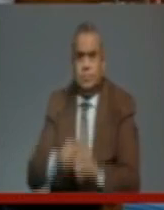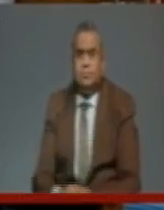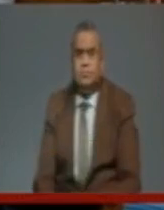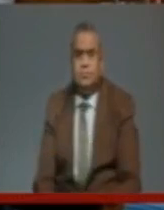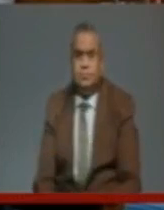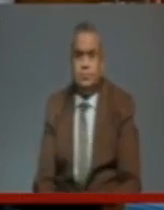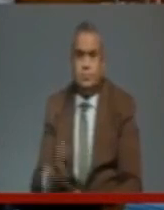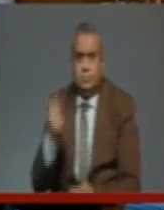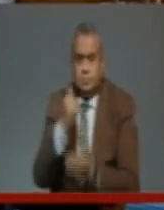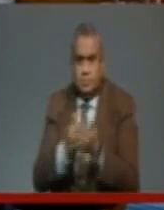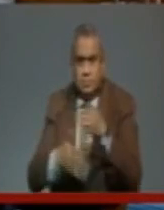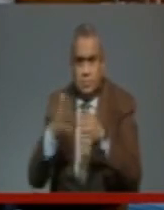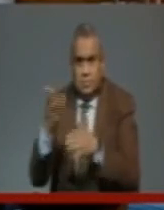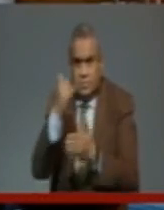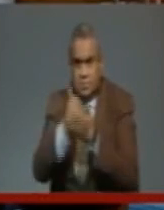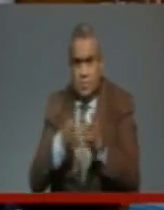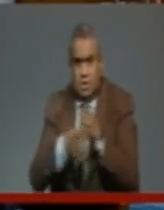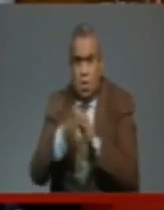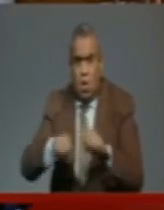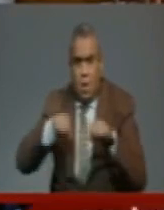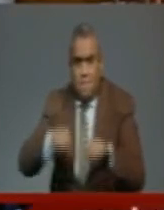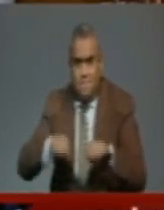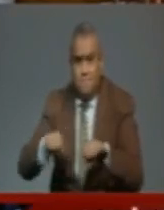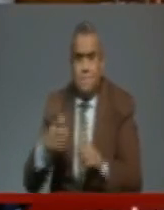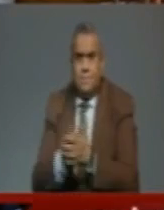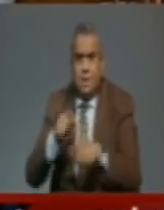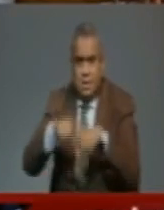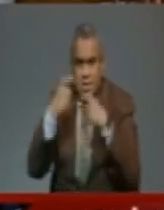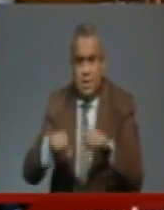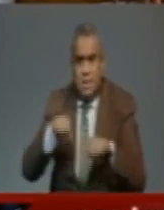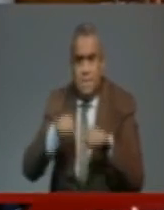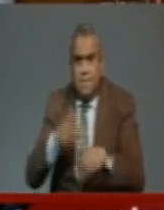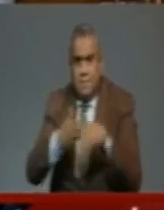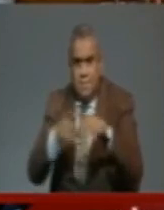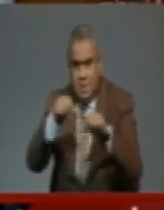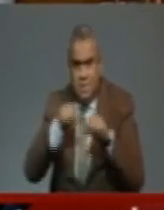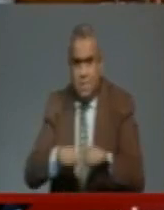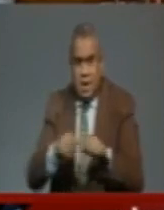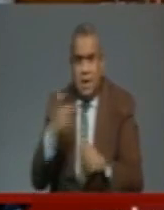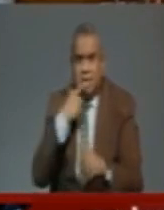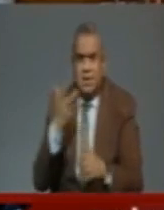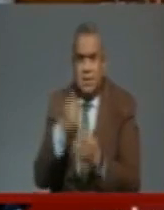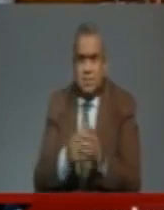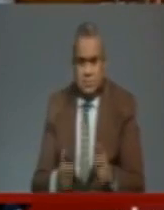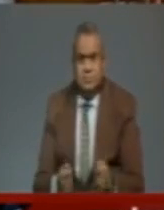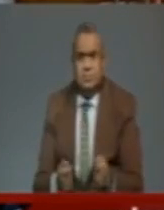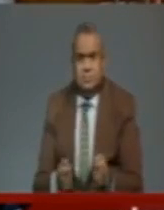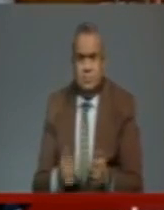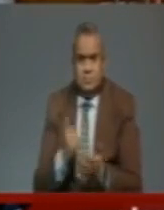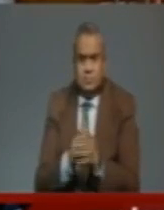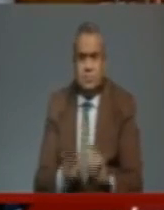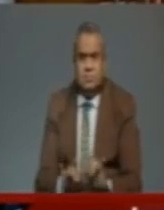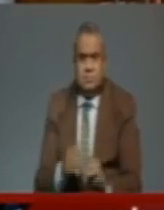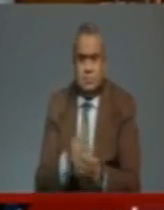المحطه كلها فن بتدار من هذا المبنى وهذه الغرفه اللي بيعمل بالنظام الالي بالكامل من مبنى الاداره